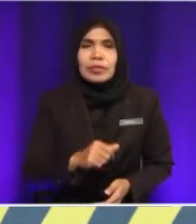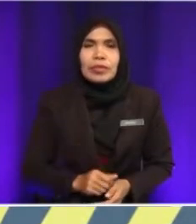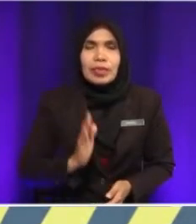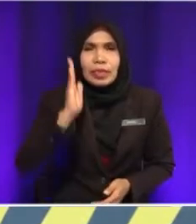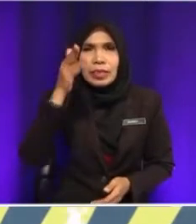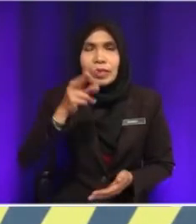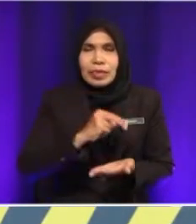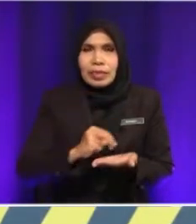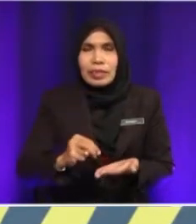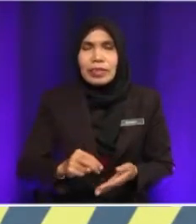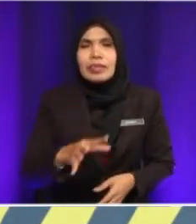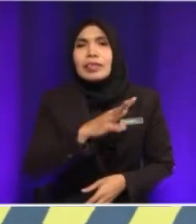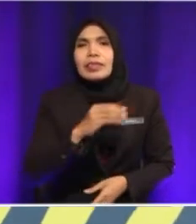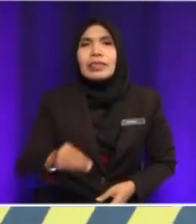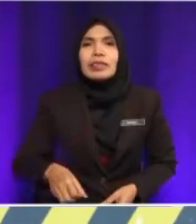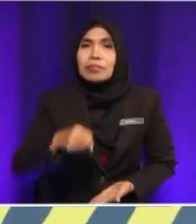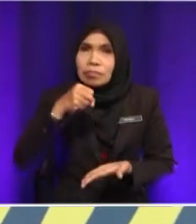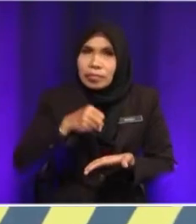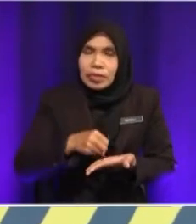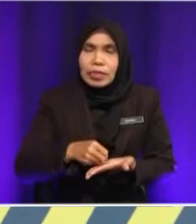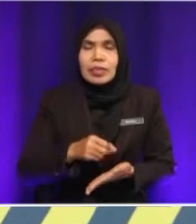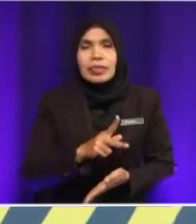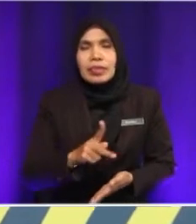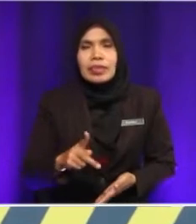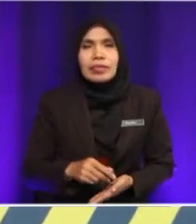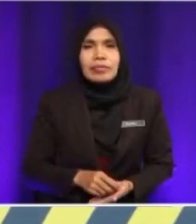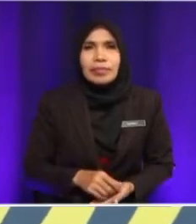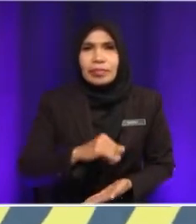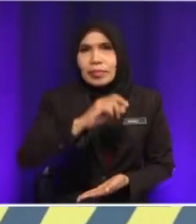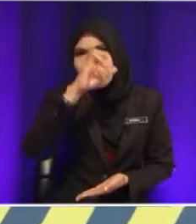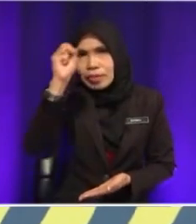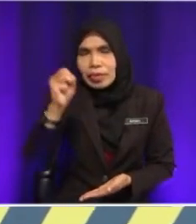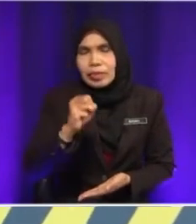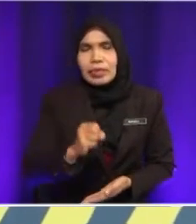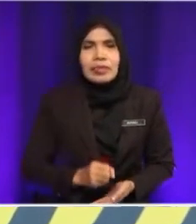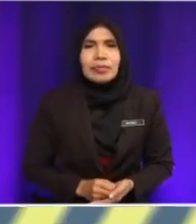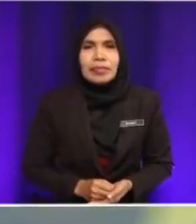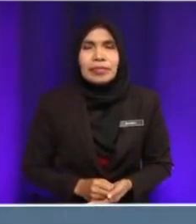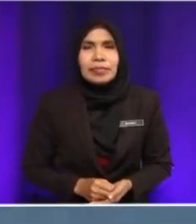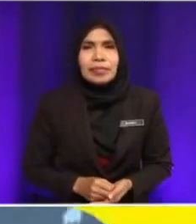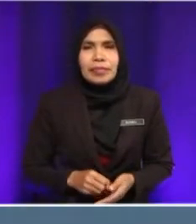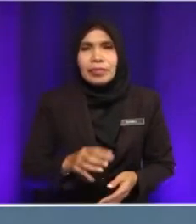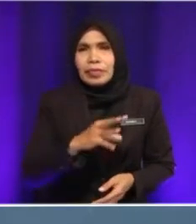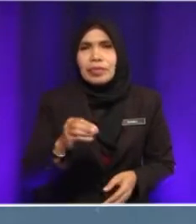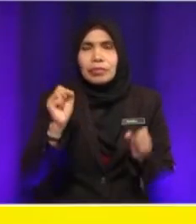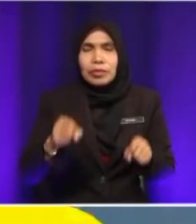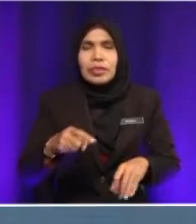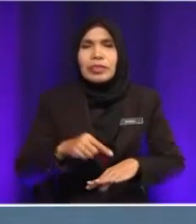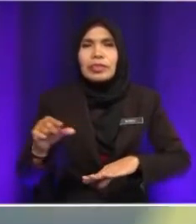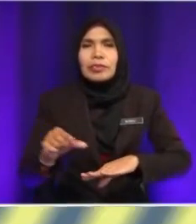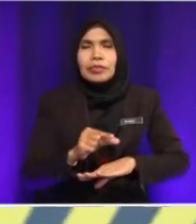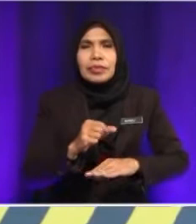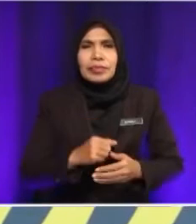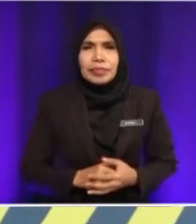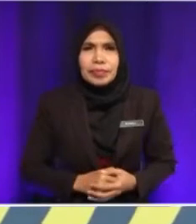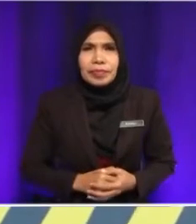mengesahkan item bagi memastikan item itu boleh digunakan sekolah kita